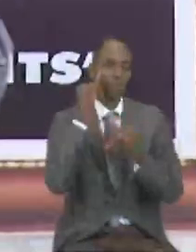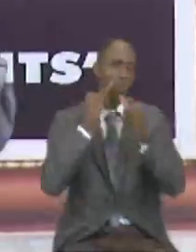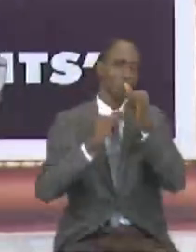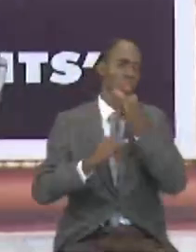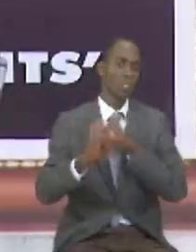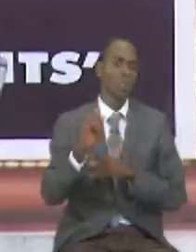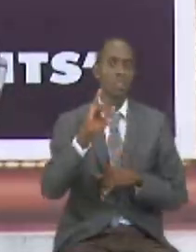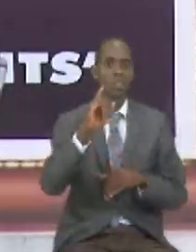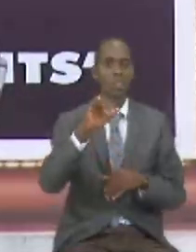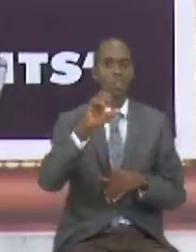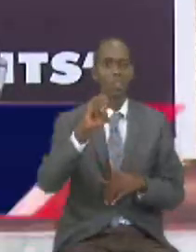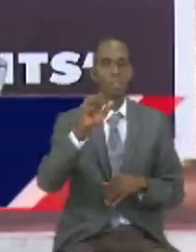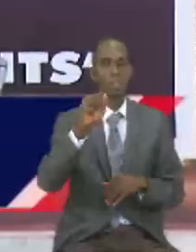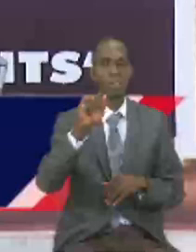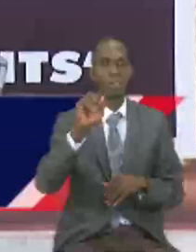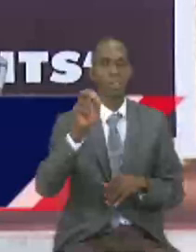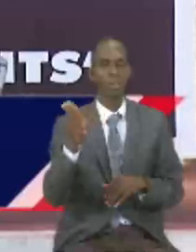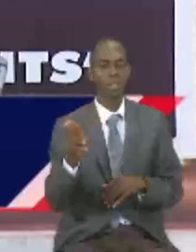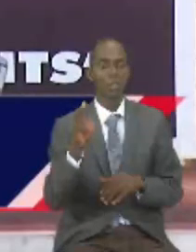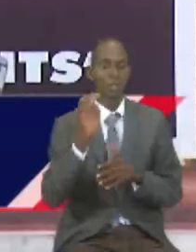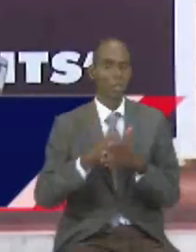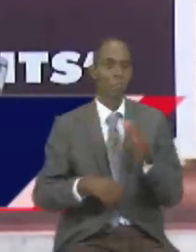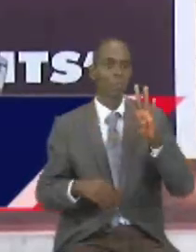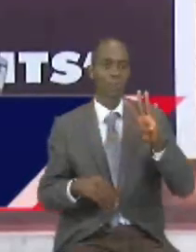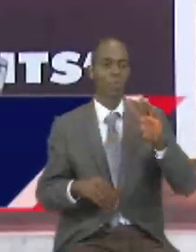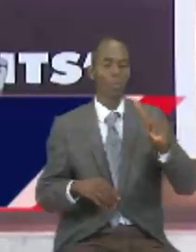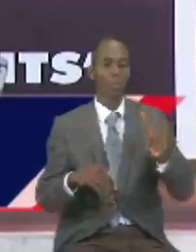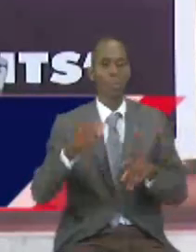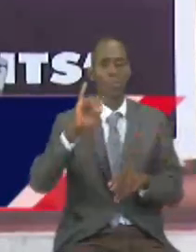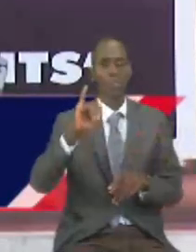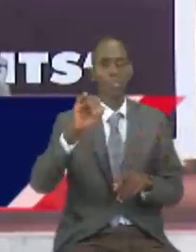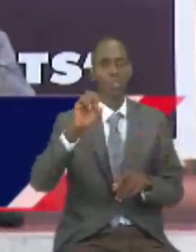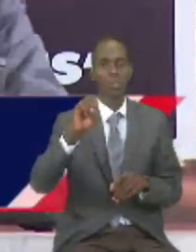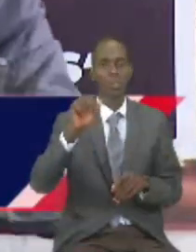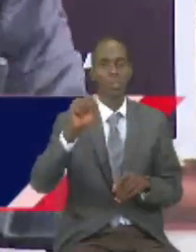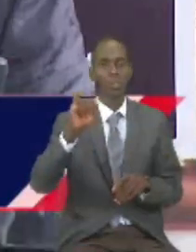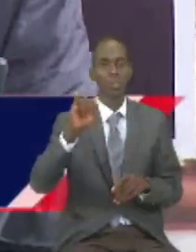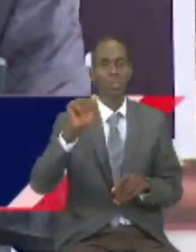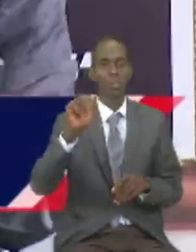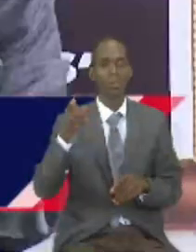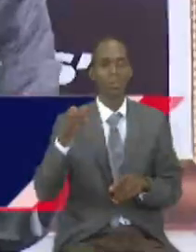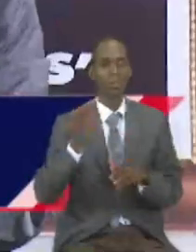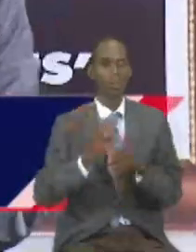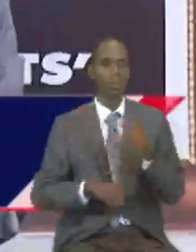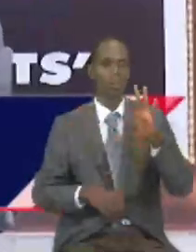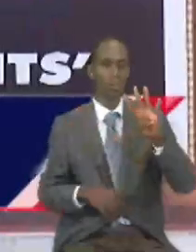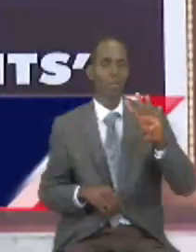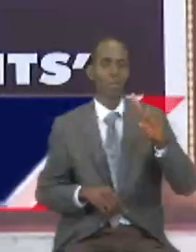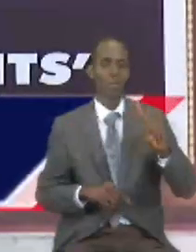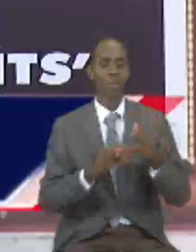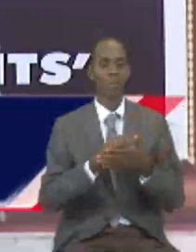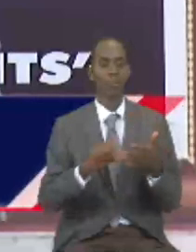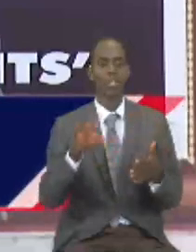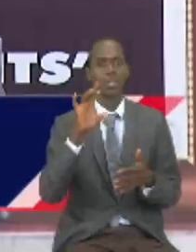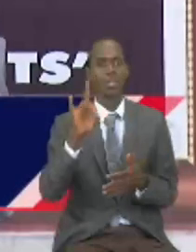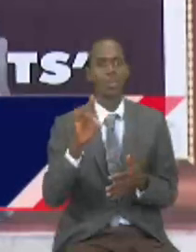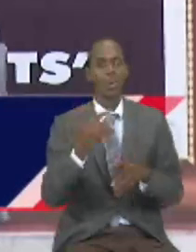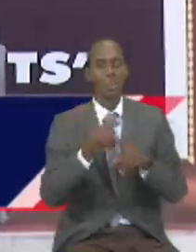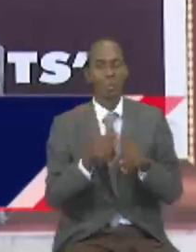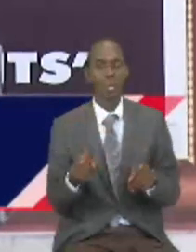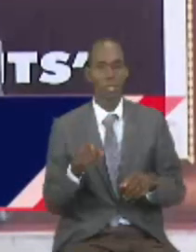Ésaïe 41, verset 8. Ésaïe 41, lisons le verset 8.